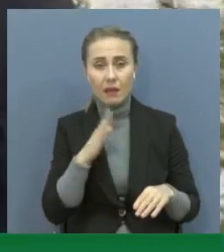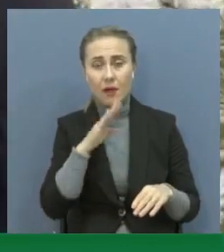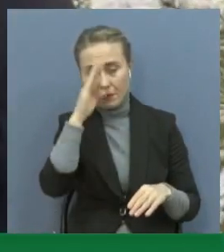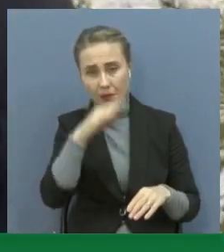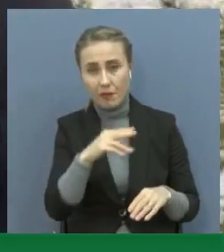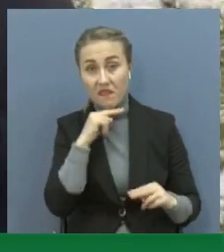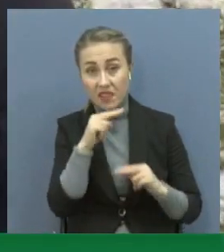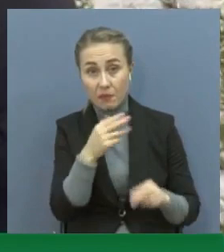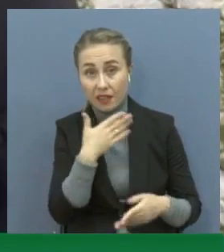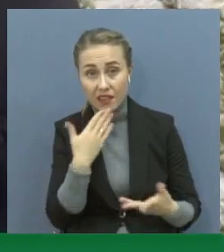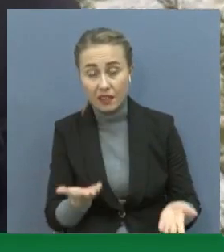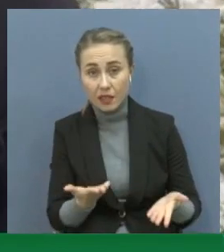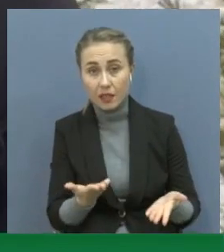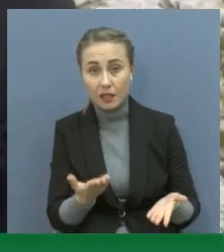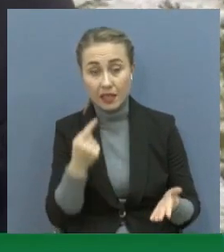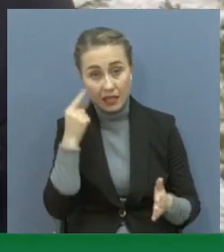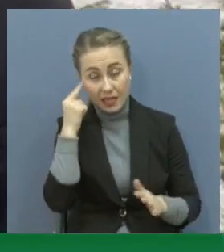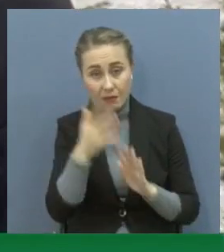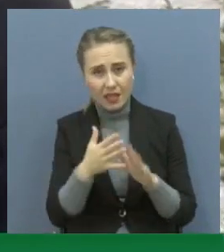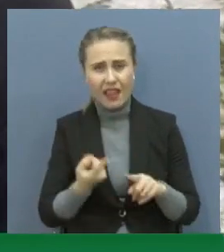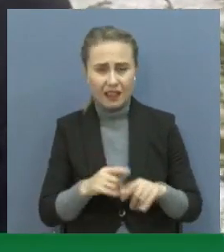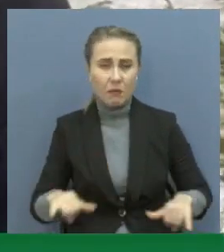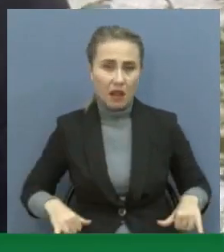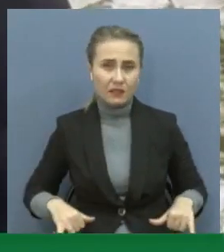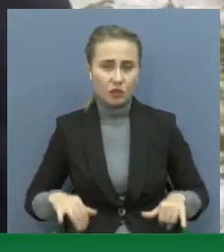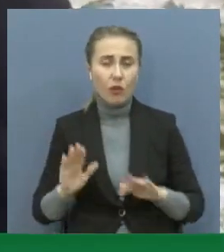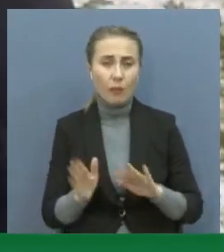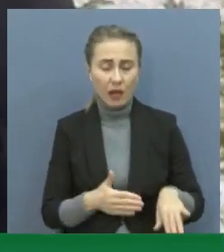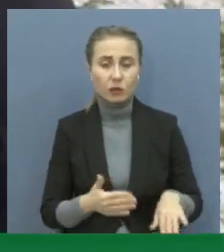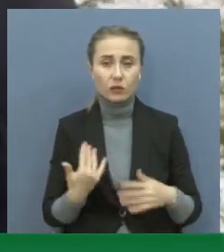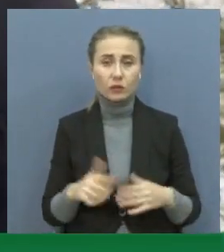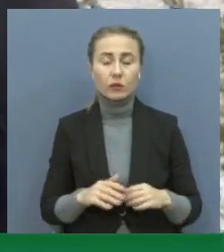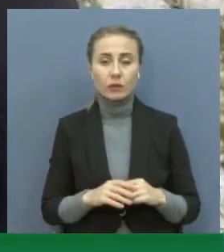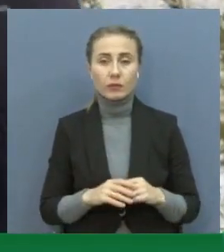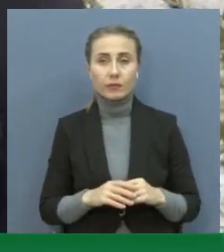этому вниманию не придавали, думали, что это баловство, это пройдет со временем.